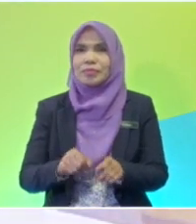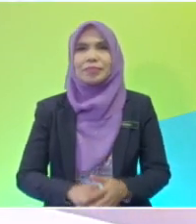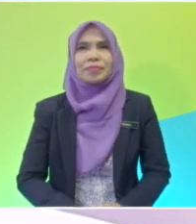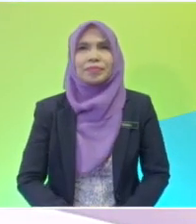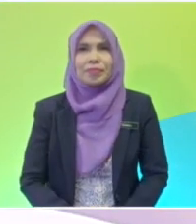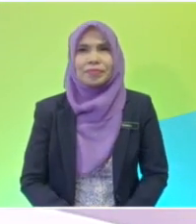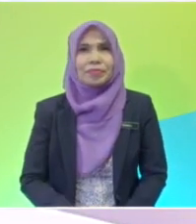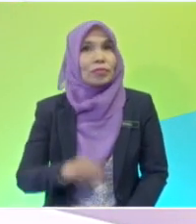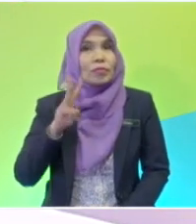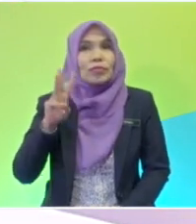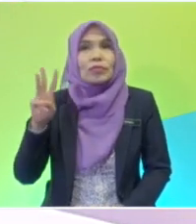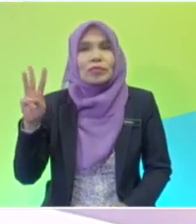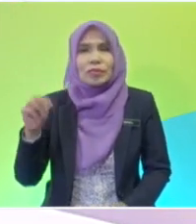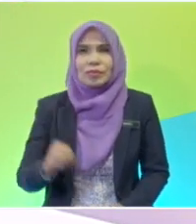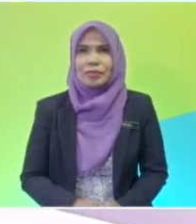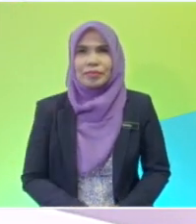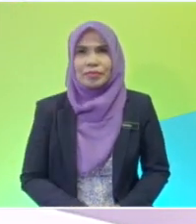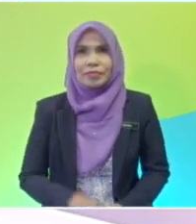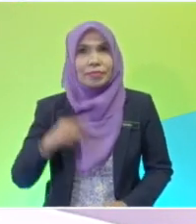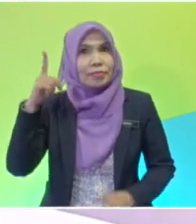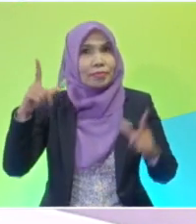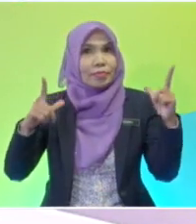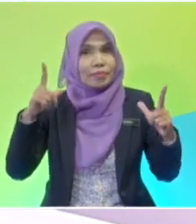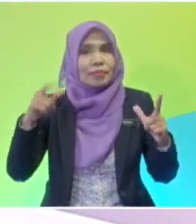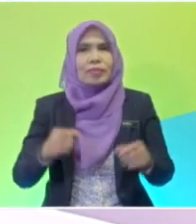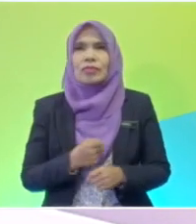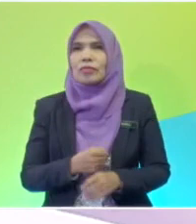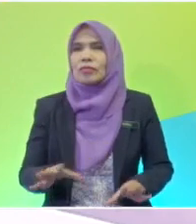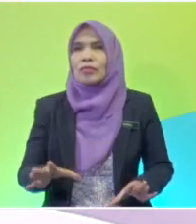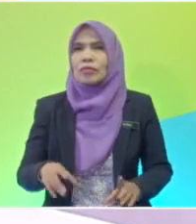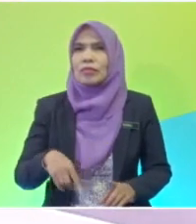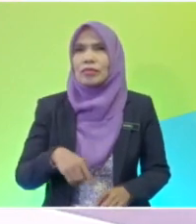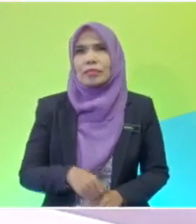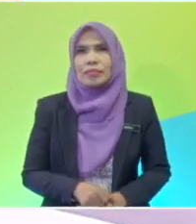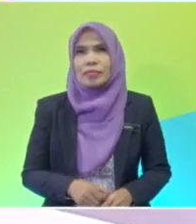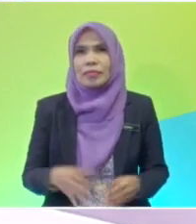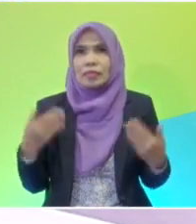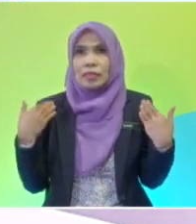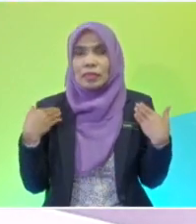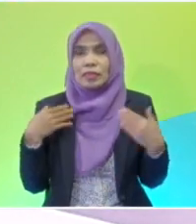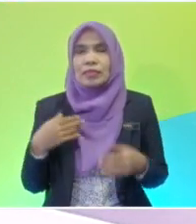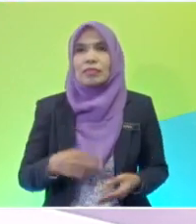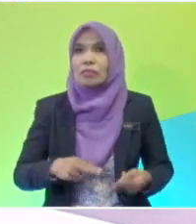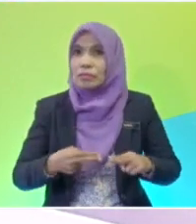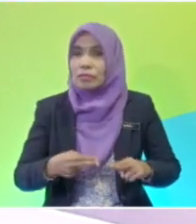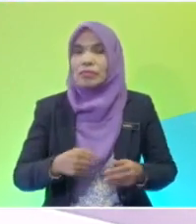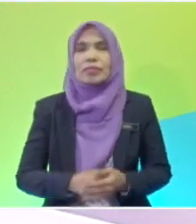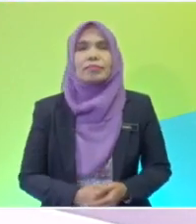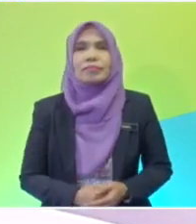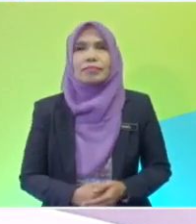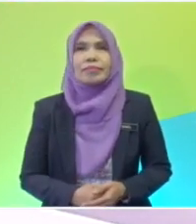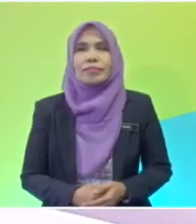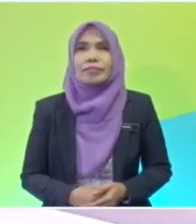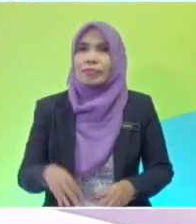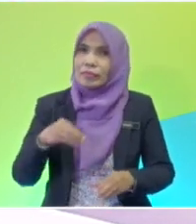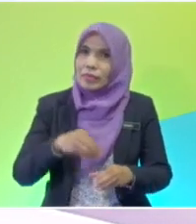Wah kalau kita lihat dari lagu Nani itu tadi sudah mulai berlaku perubahan pada diri murid berkenaan dan itu juga